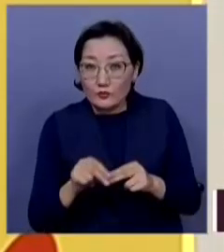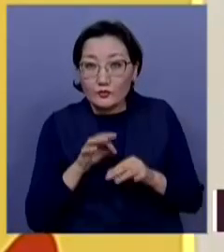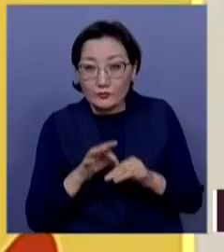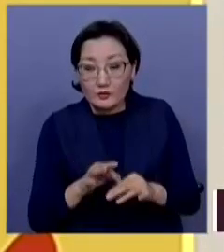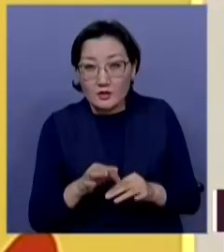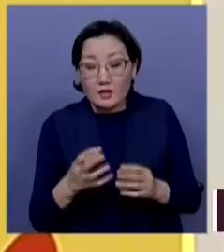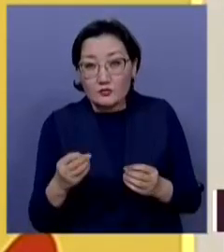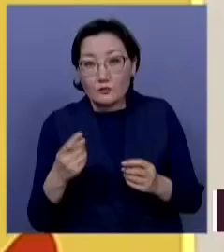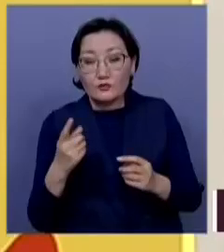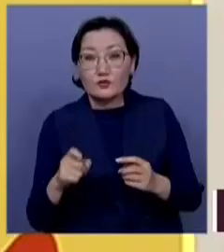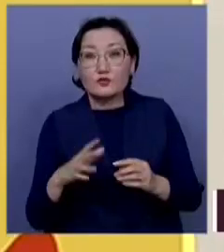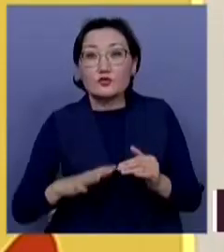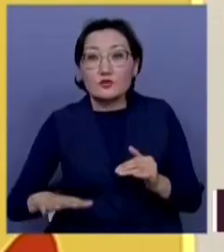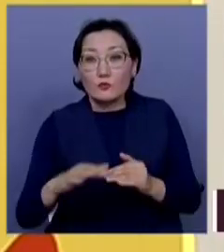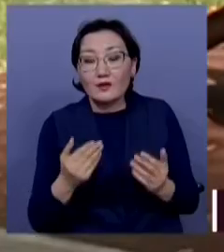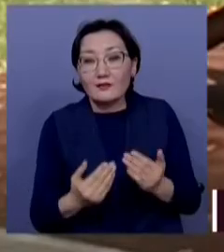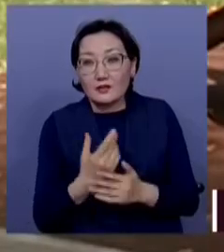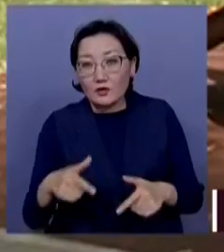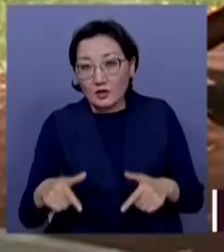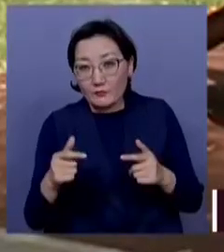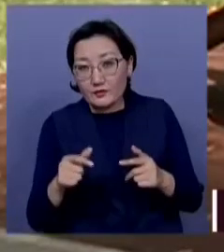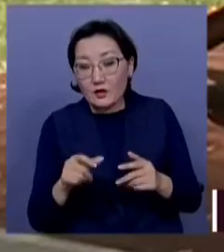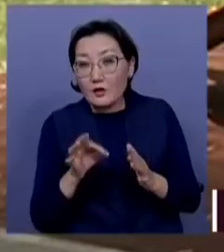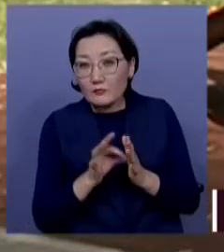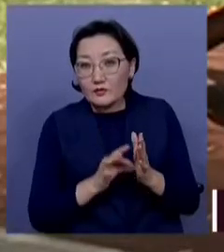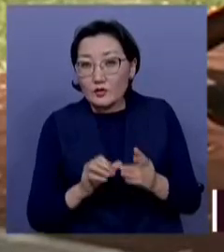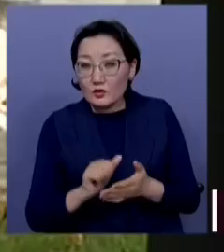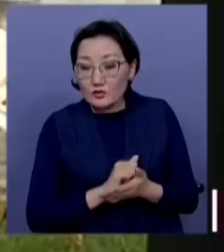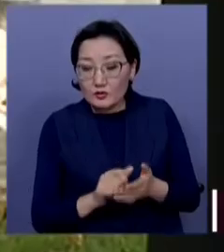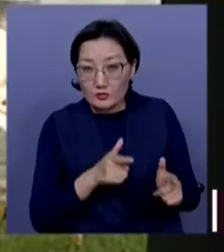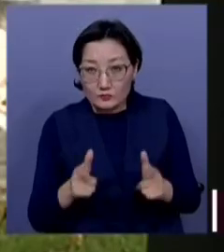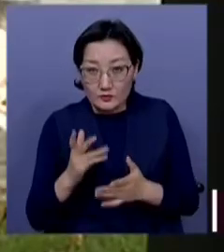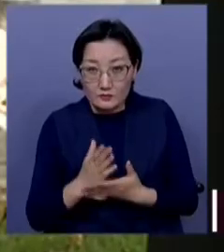Одан бөлек тағы 100 аула қайта қалпына келтіру мақсатында құжаттар әзірленуде.